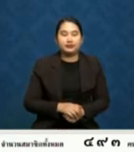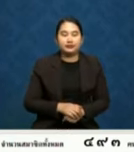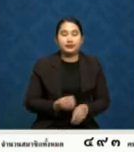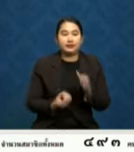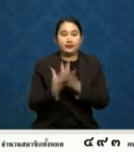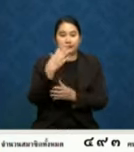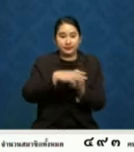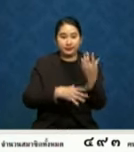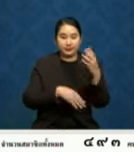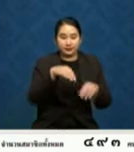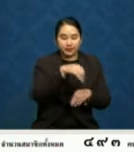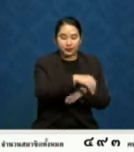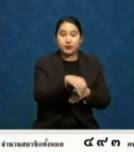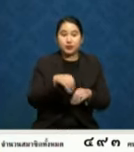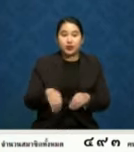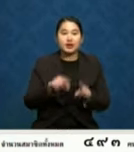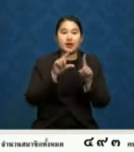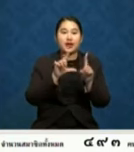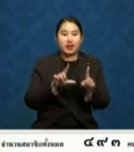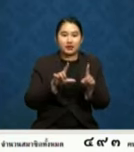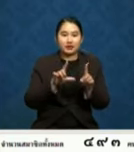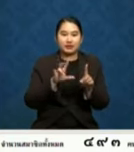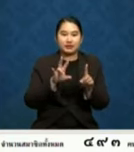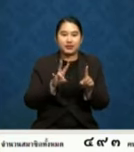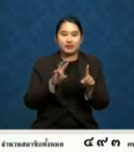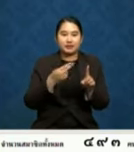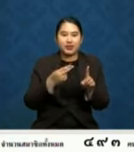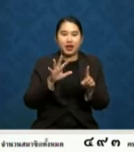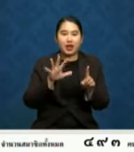ป่าจำนวน 1,